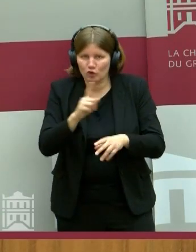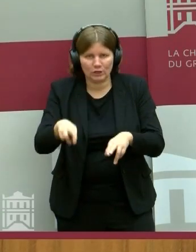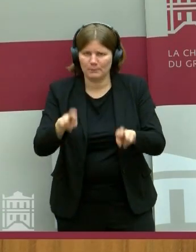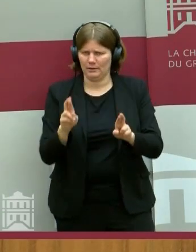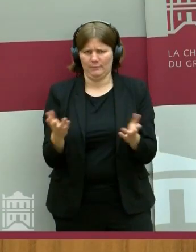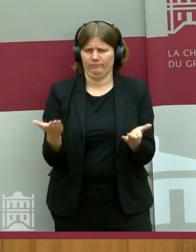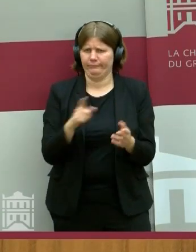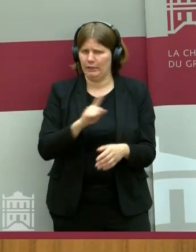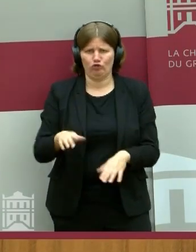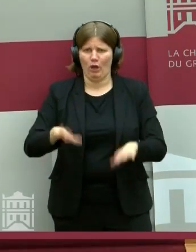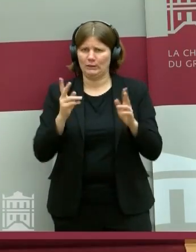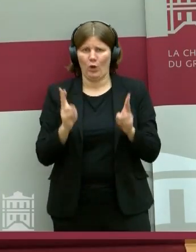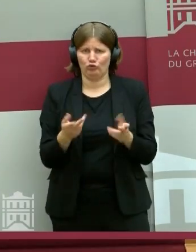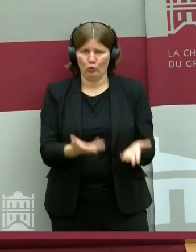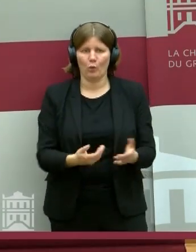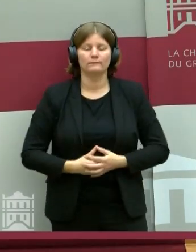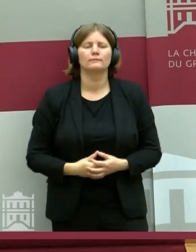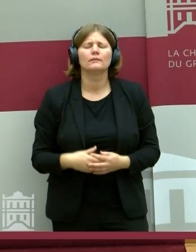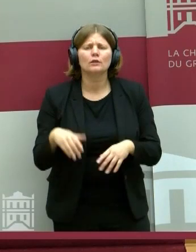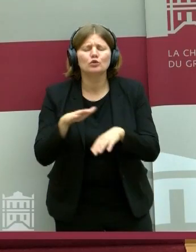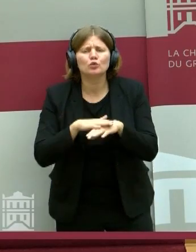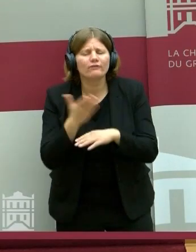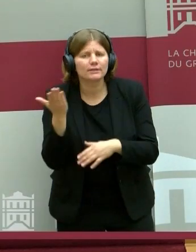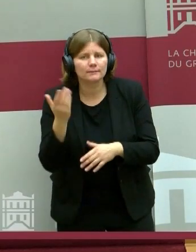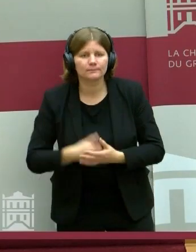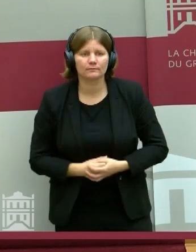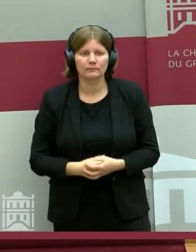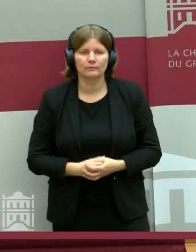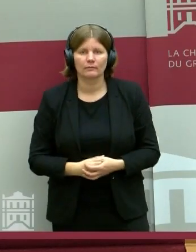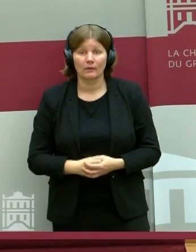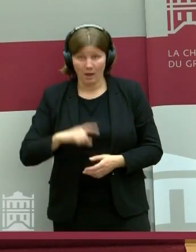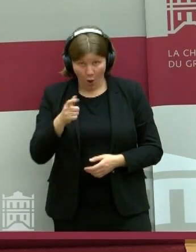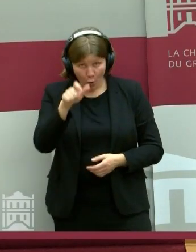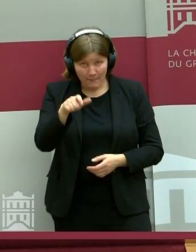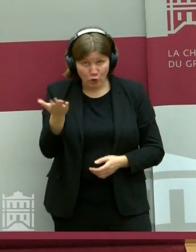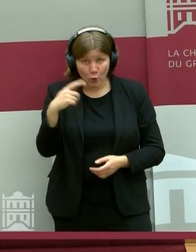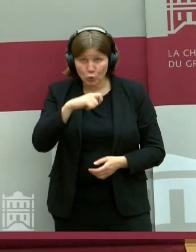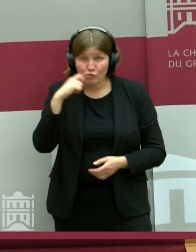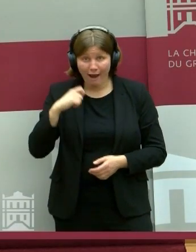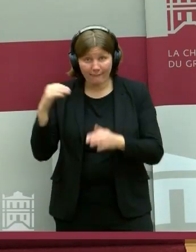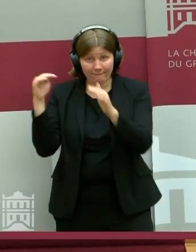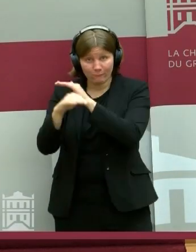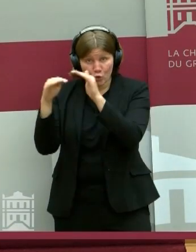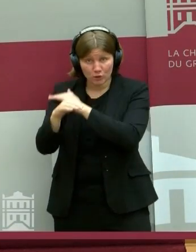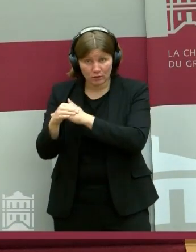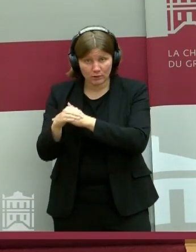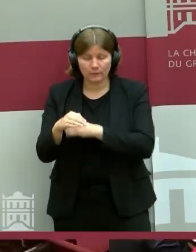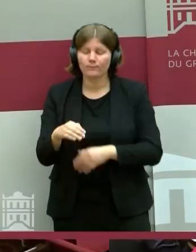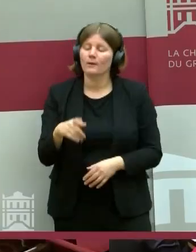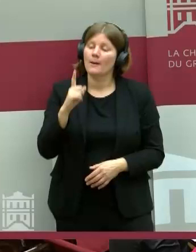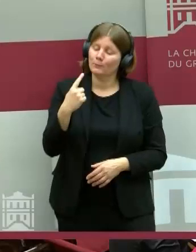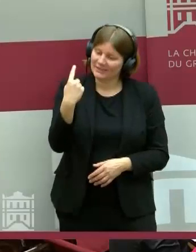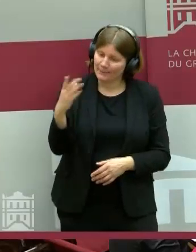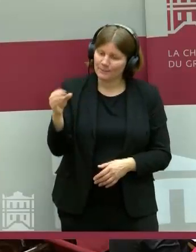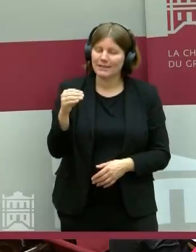Asylrecht. Geliebt? Aber da doch mal die Menschen aus der Ukraine, die fortgelaufen sind. Also, da muss jemand der ukrainischen Regierung